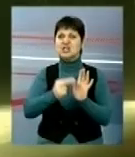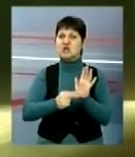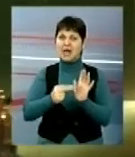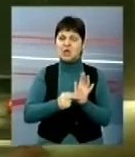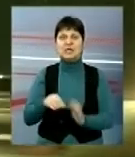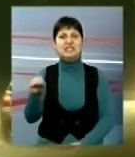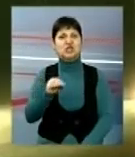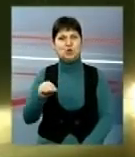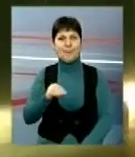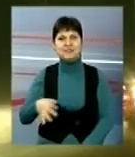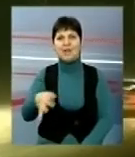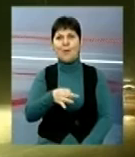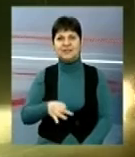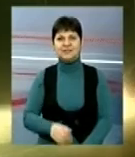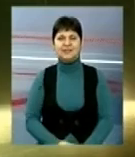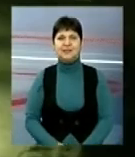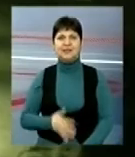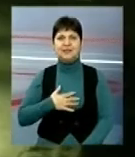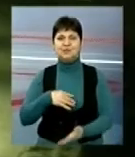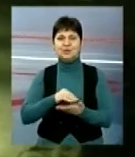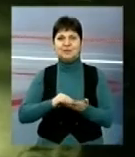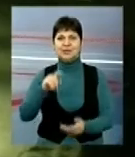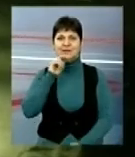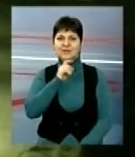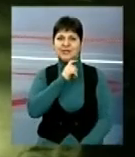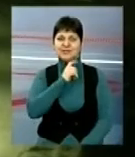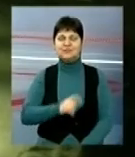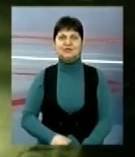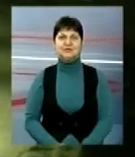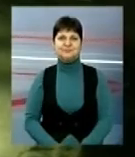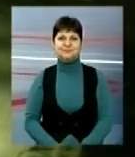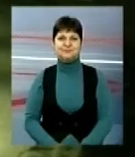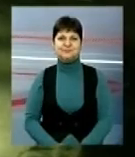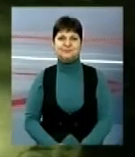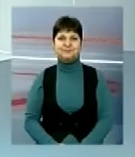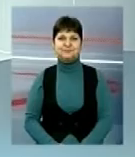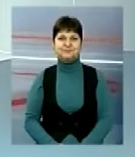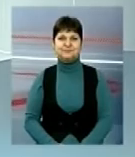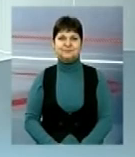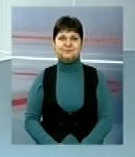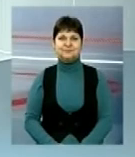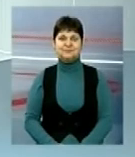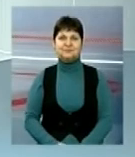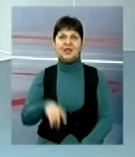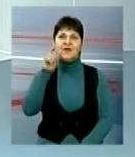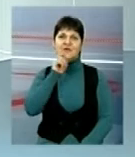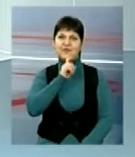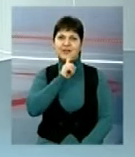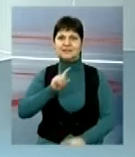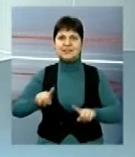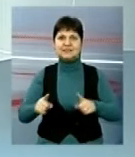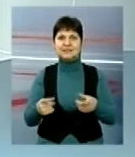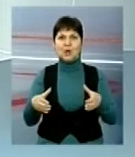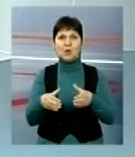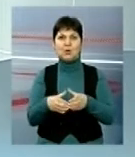та Житомирської областей. Юлія Вознюк, Юрій Якубенчук, телевізійні новини Вінниччини. У Вінниці затримали